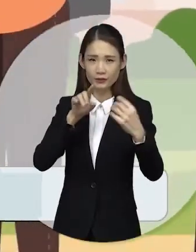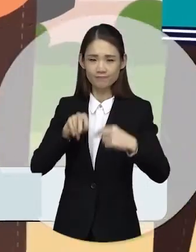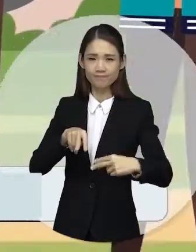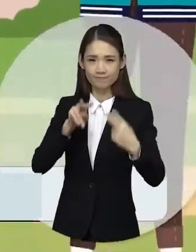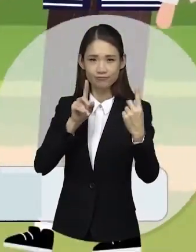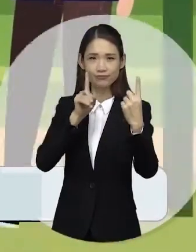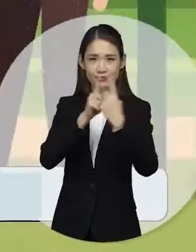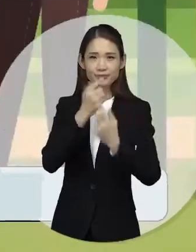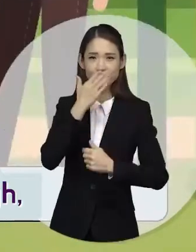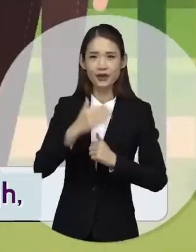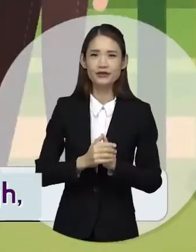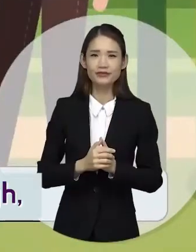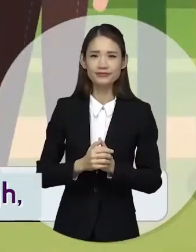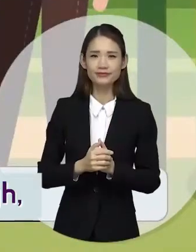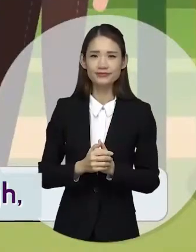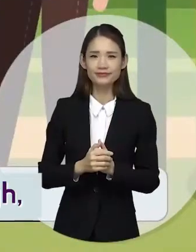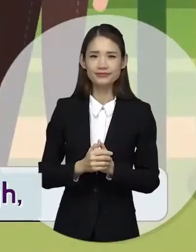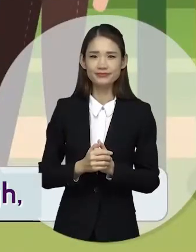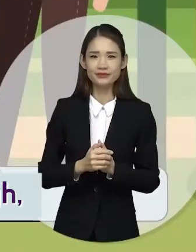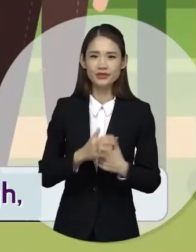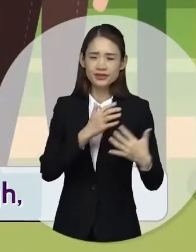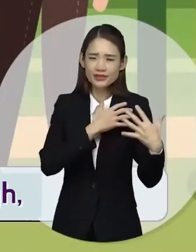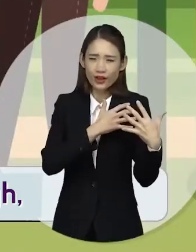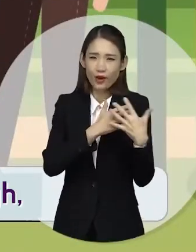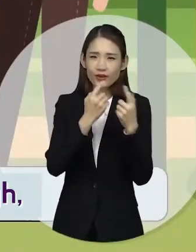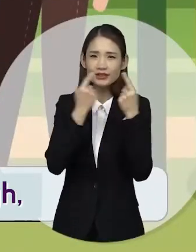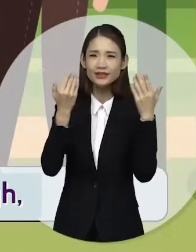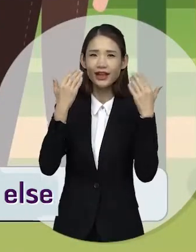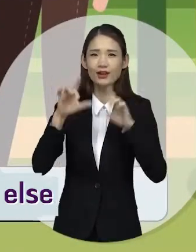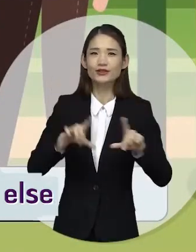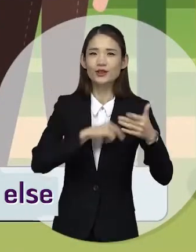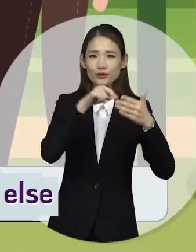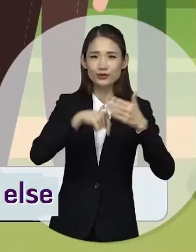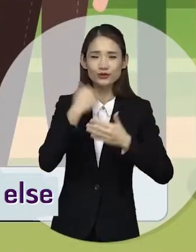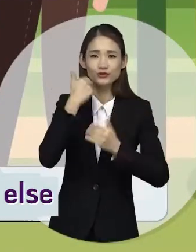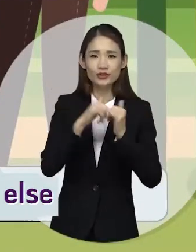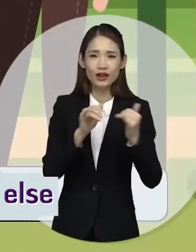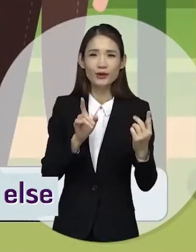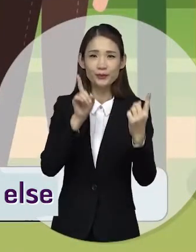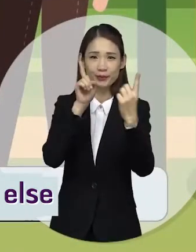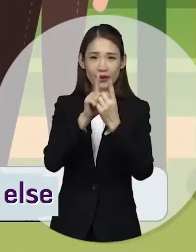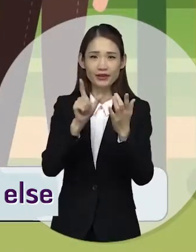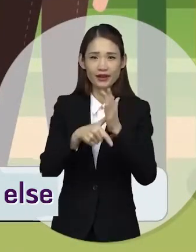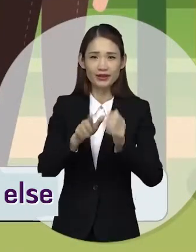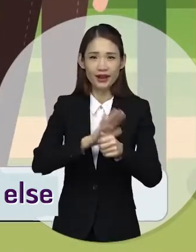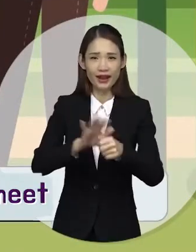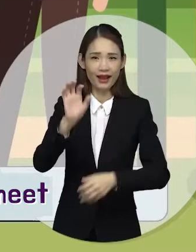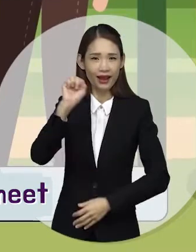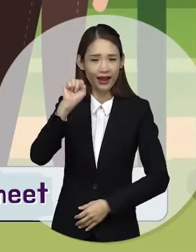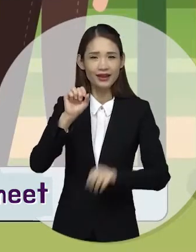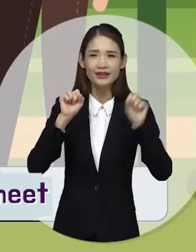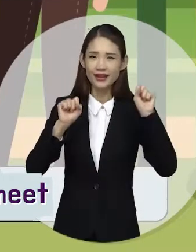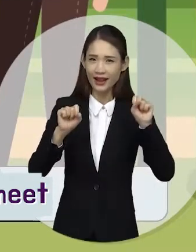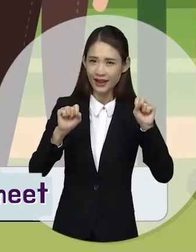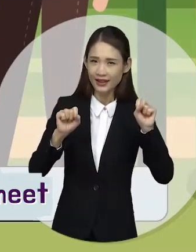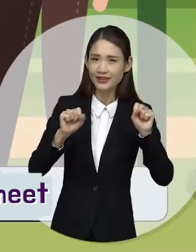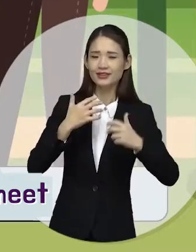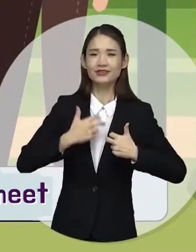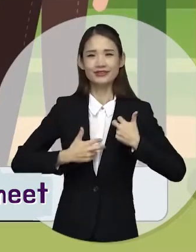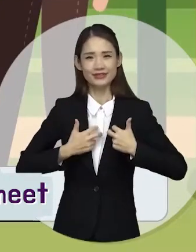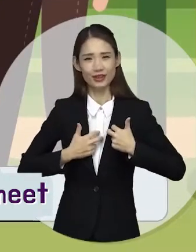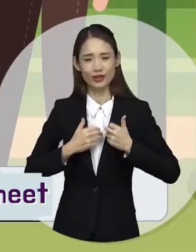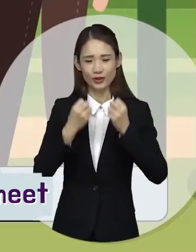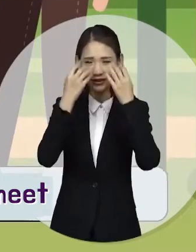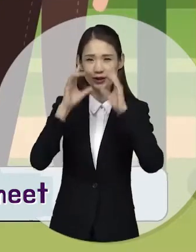하고 있는 스스로를 발견하게 될 것입니다. 설레는 대학 생활 속 누군가를 마주할 때 안녕이라는 즐거운 인사를